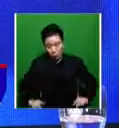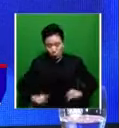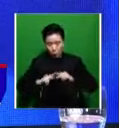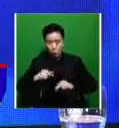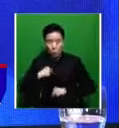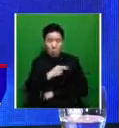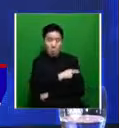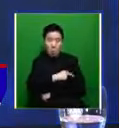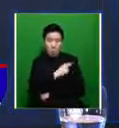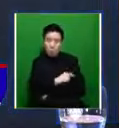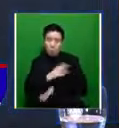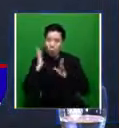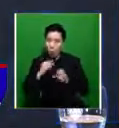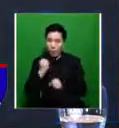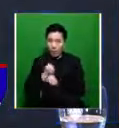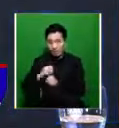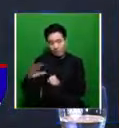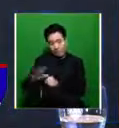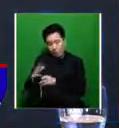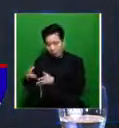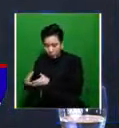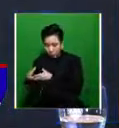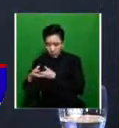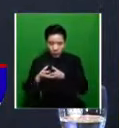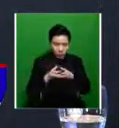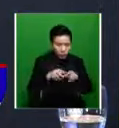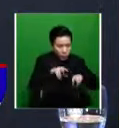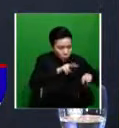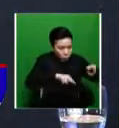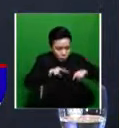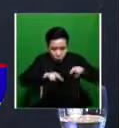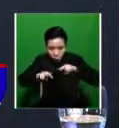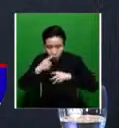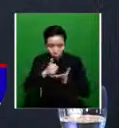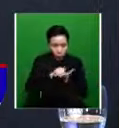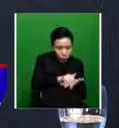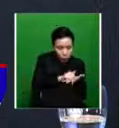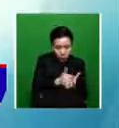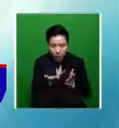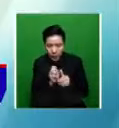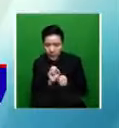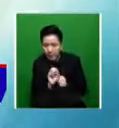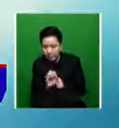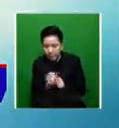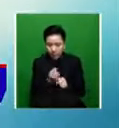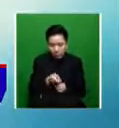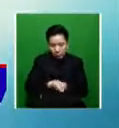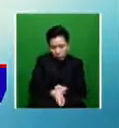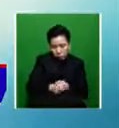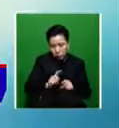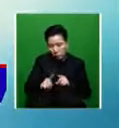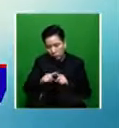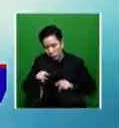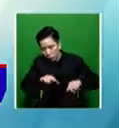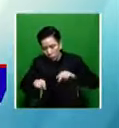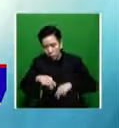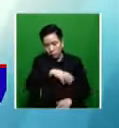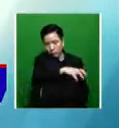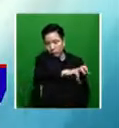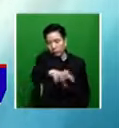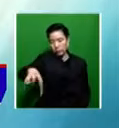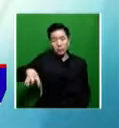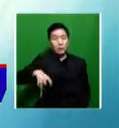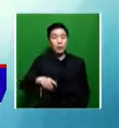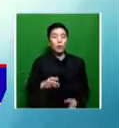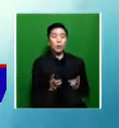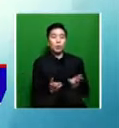รอย่างเต็มที่นะครับในการที่จะไปสอดส่องดูแลให้คำแนะนำตรวจตรานะครับว่า